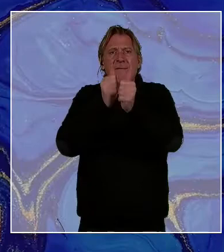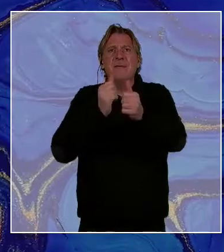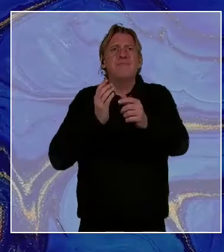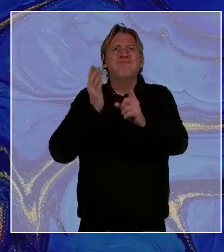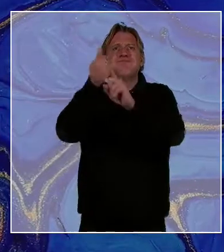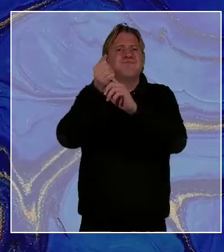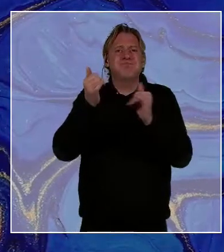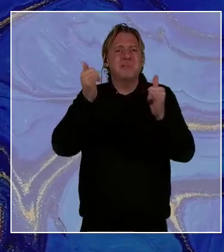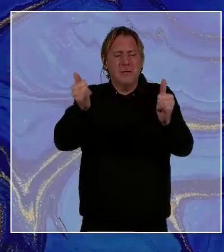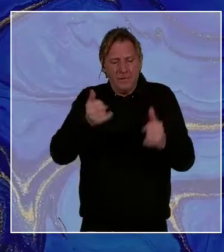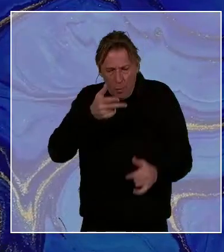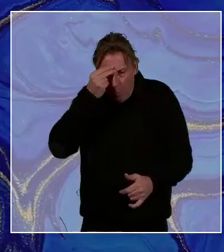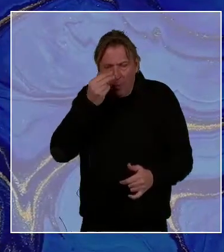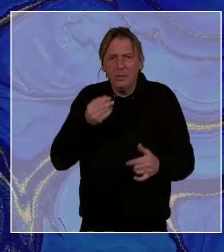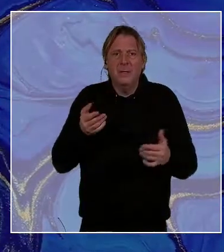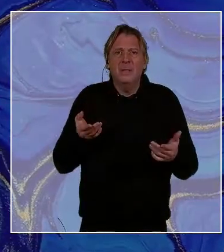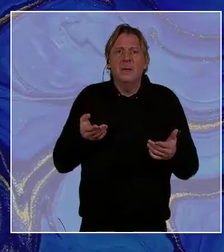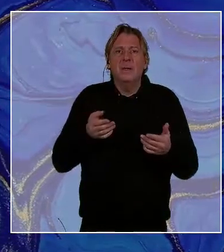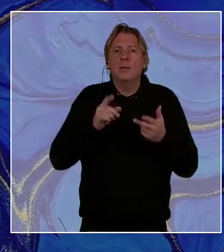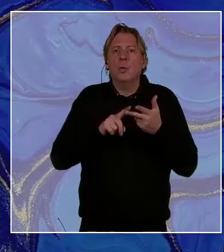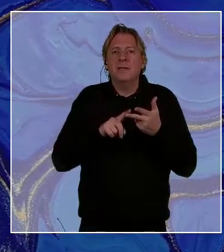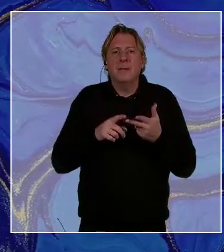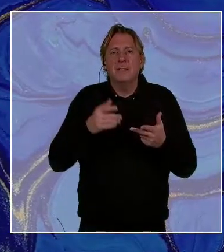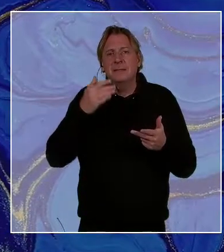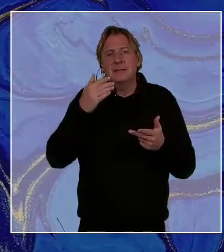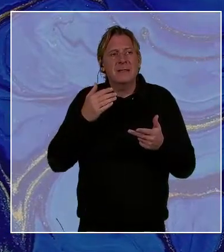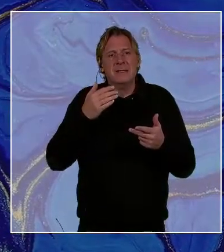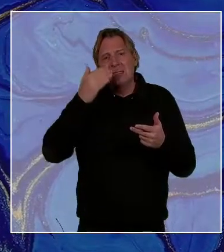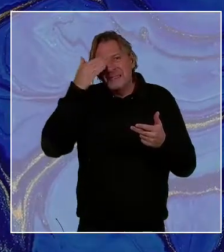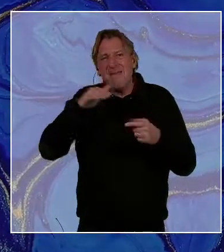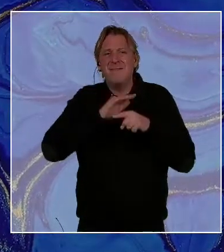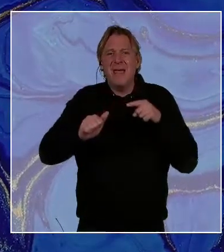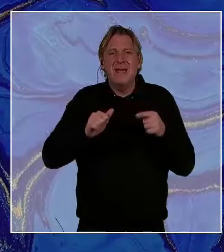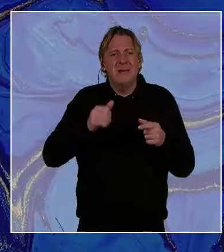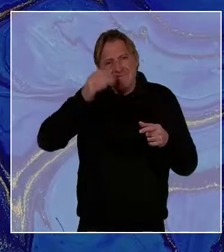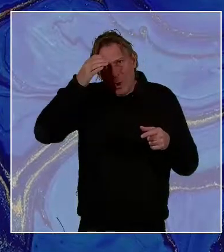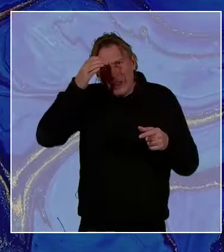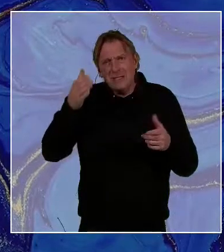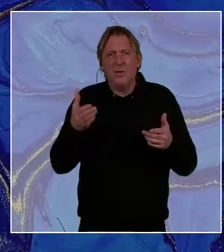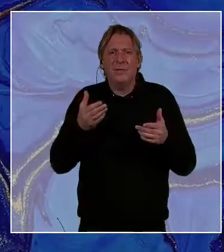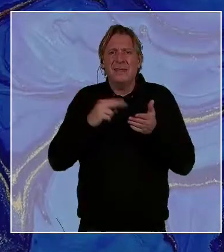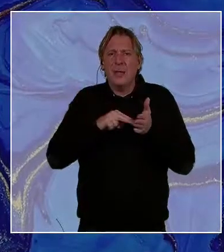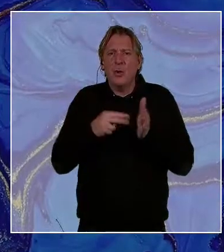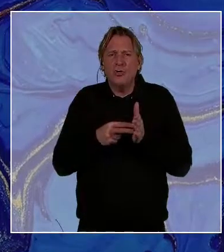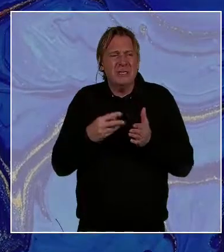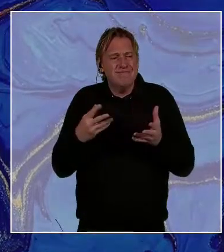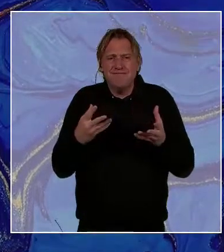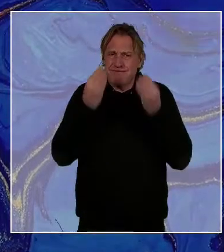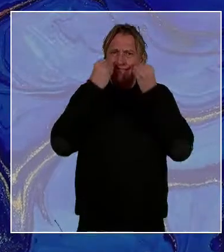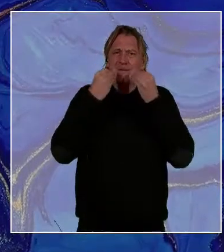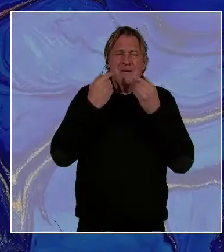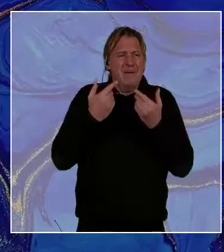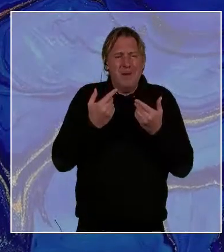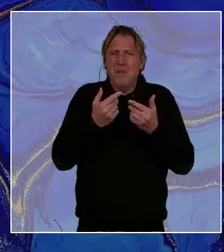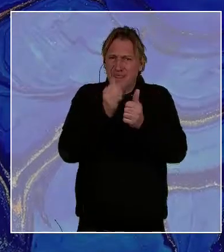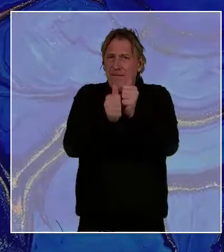défi, eh bien, c'est le savoir-faire, la connaissance technologique. Nous savons quels sont les défis, mais nous